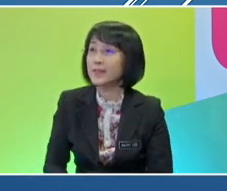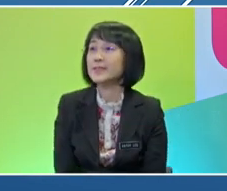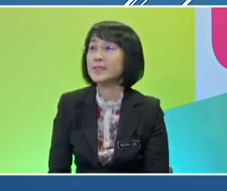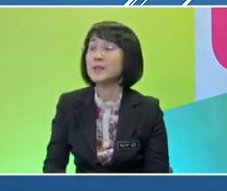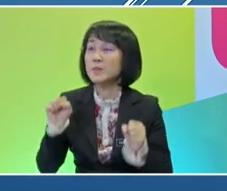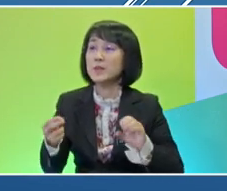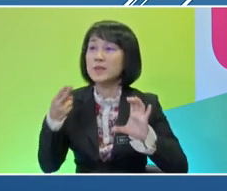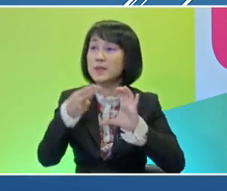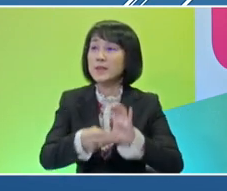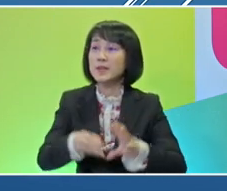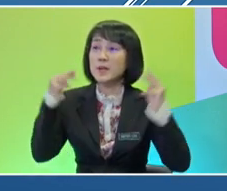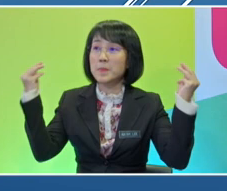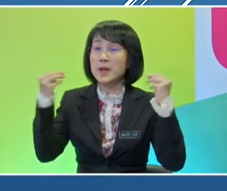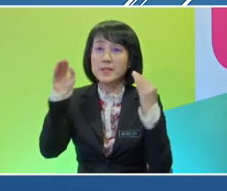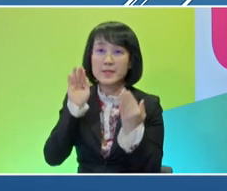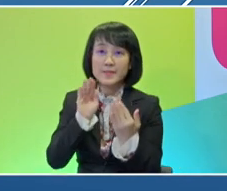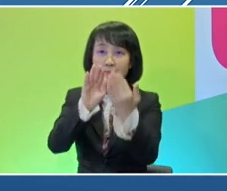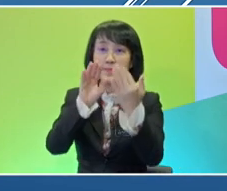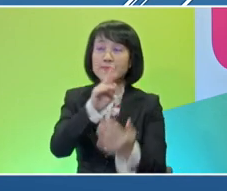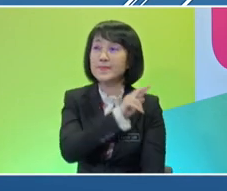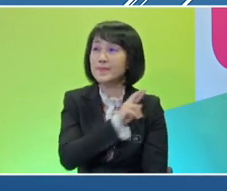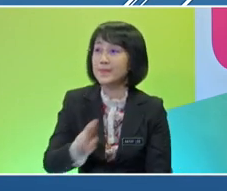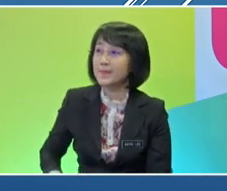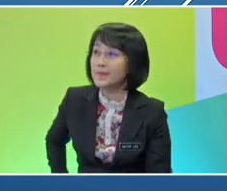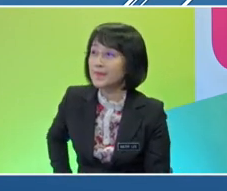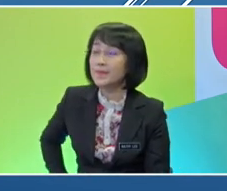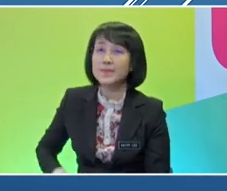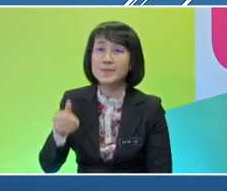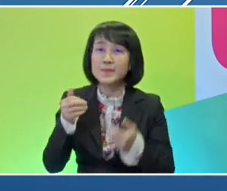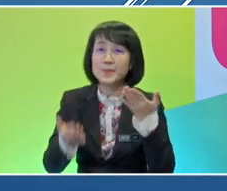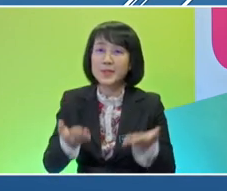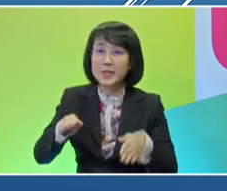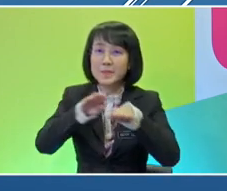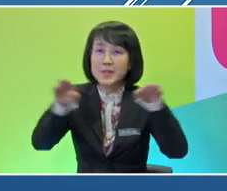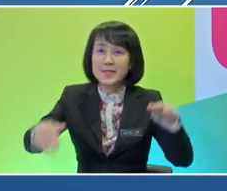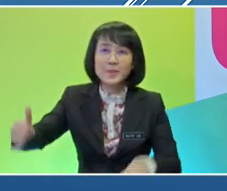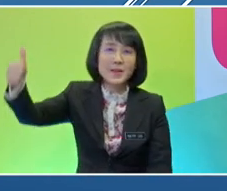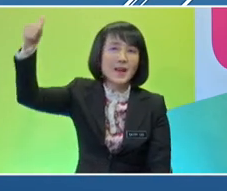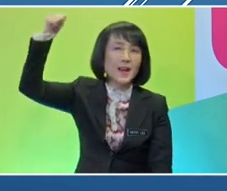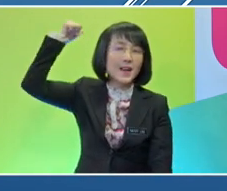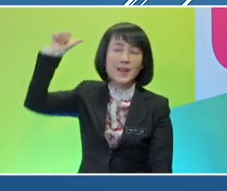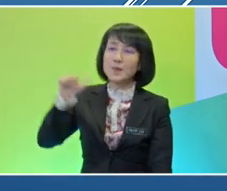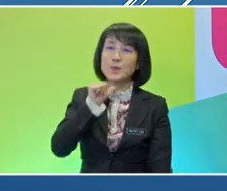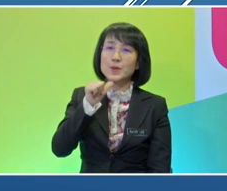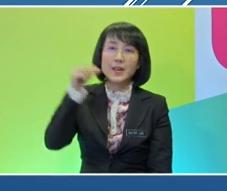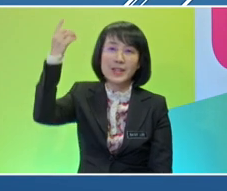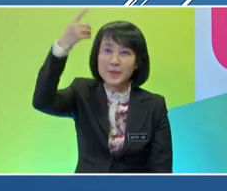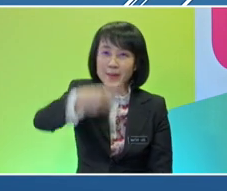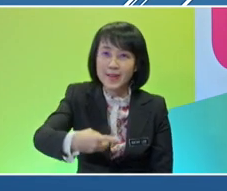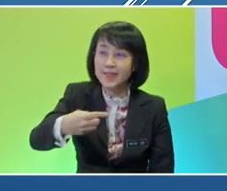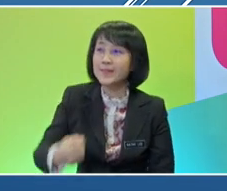menyertai majelis tanpa dirajin tapi mungkin Meizu yang belakang sekali tidak duduk dekat depan malah Raja Cina nah